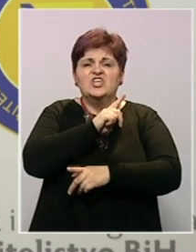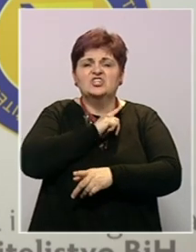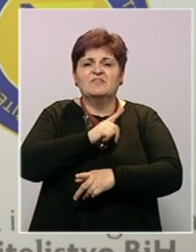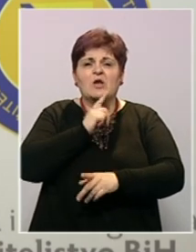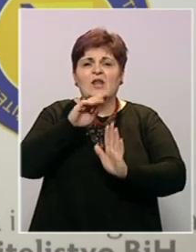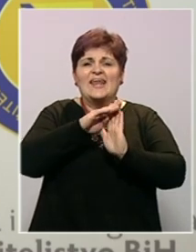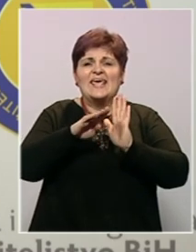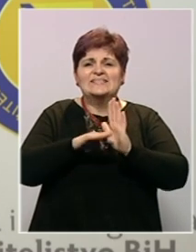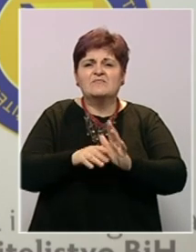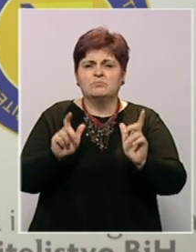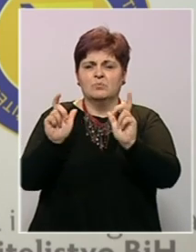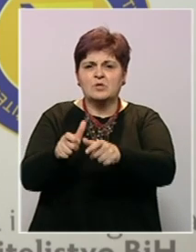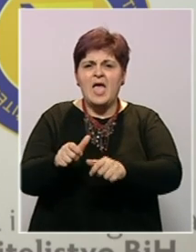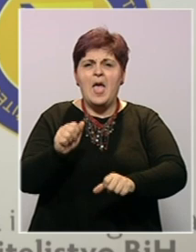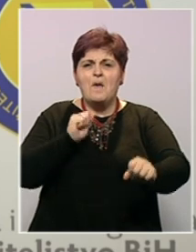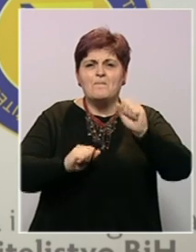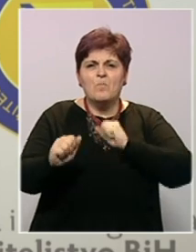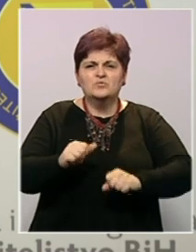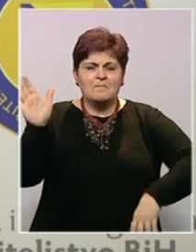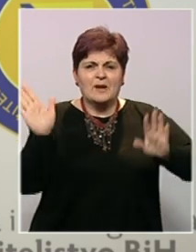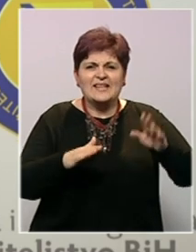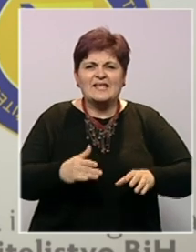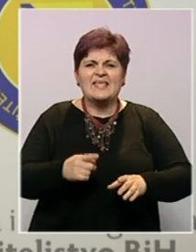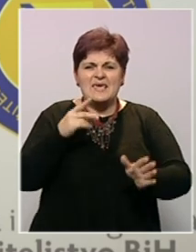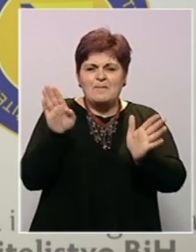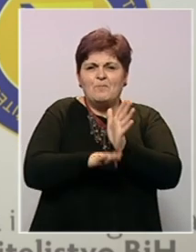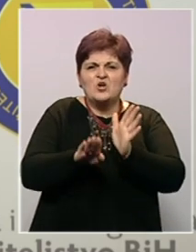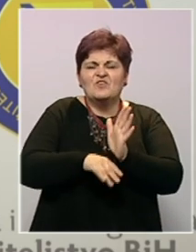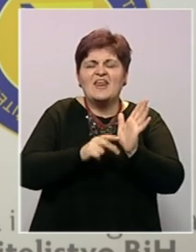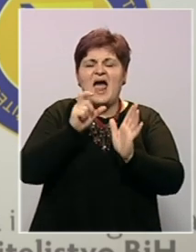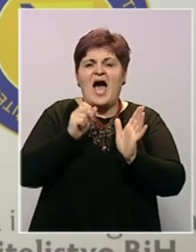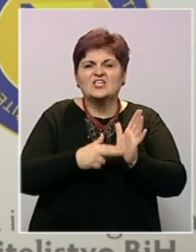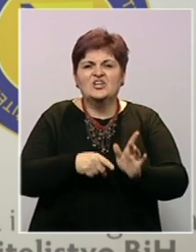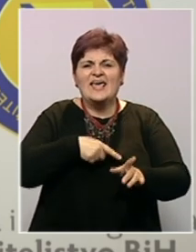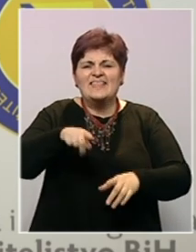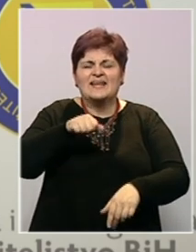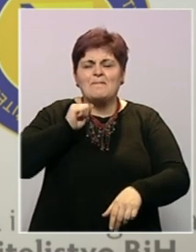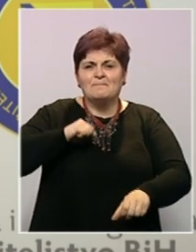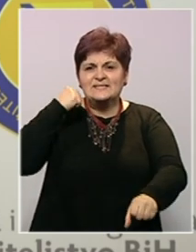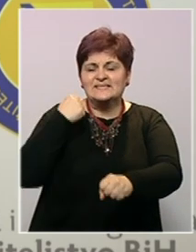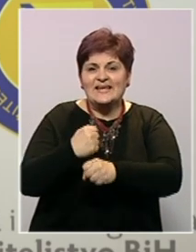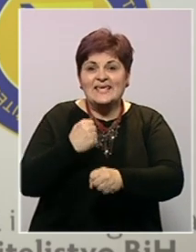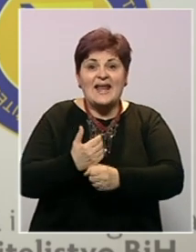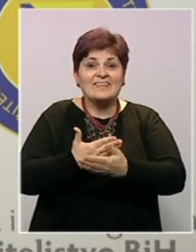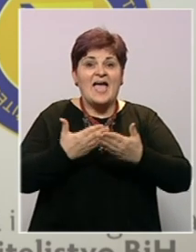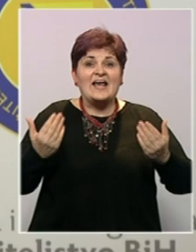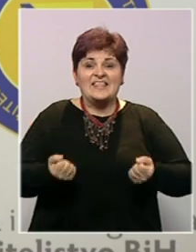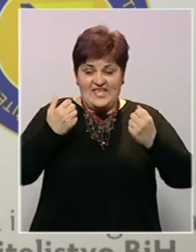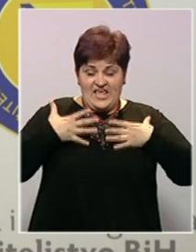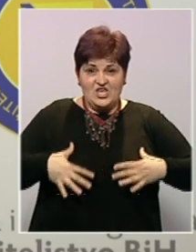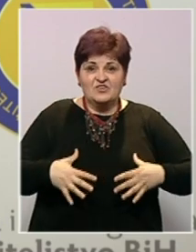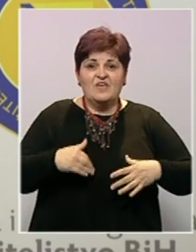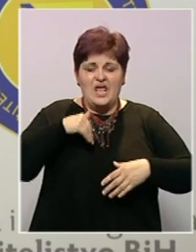na nezakonito zatočenje, mučenje, zlostavljanje na izuzetno ponižavajuće načine, tjeranje na prisilni rad, kao i nanošenje teških